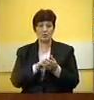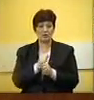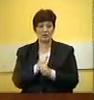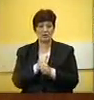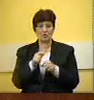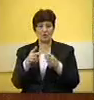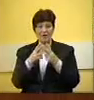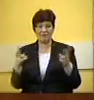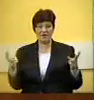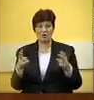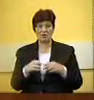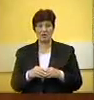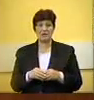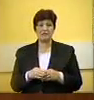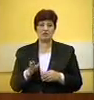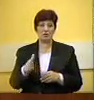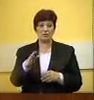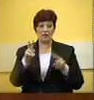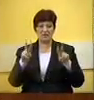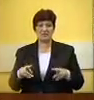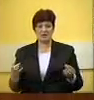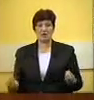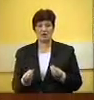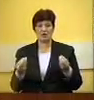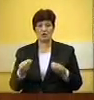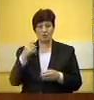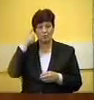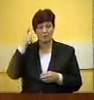profunkcioniše. To je bitno. Agrar je stvarno nešto što